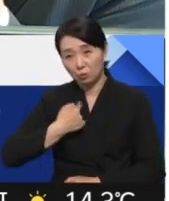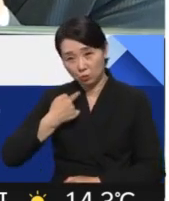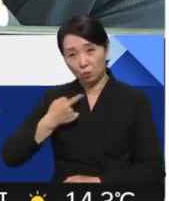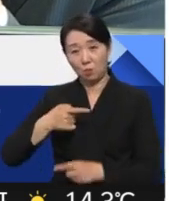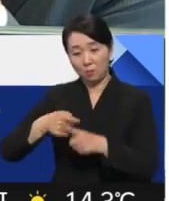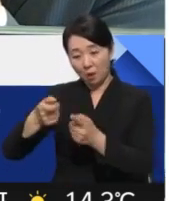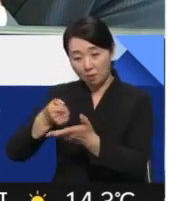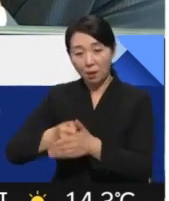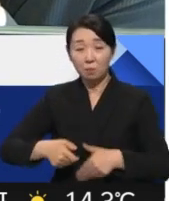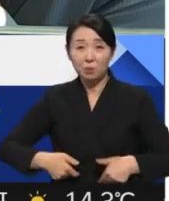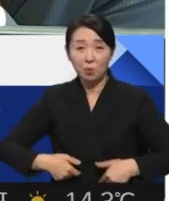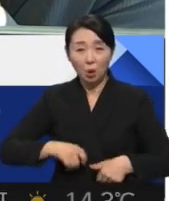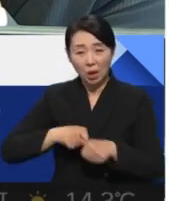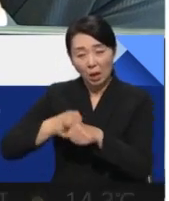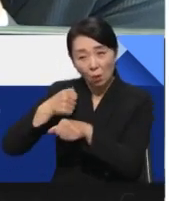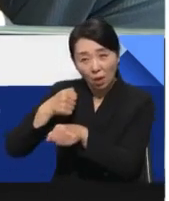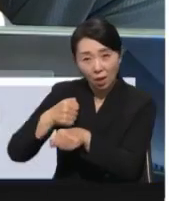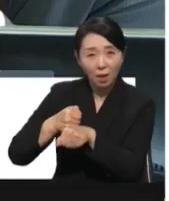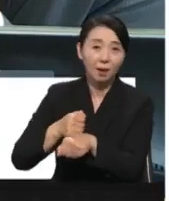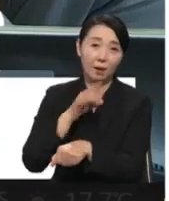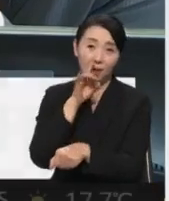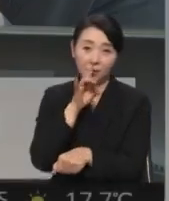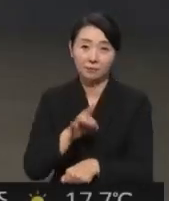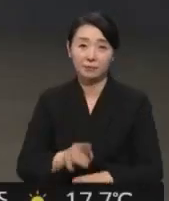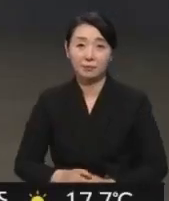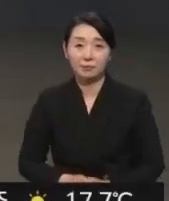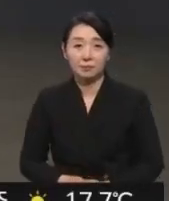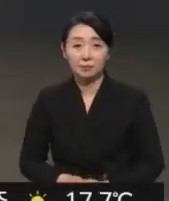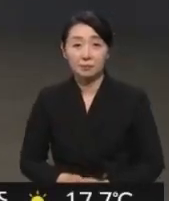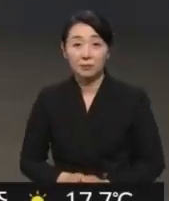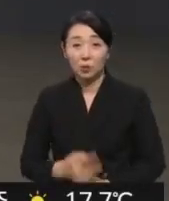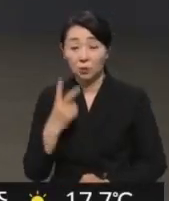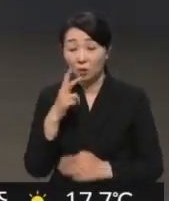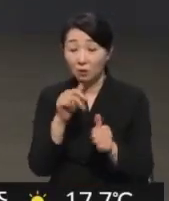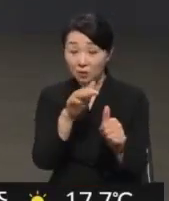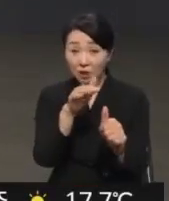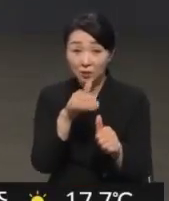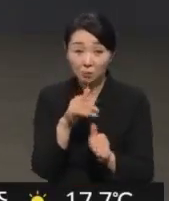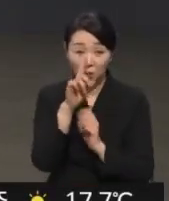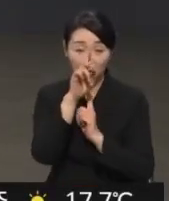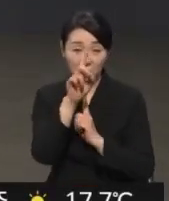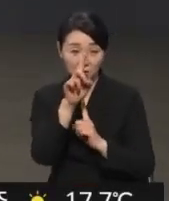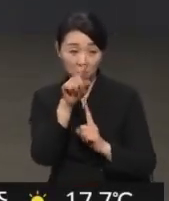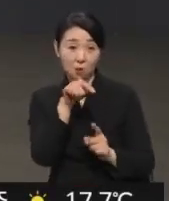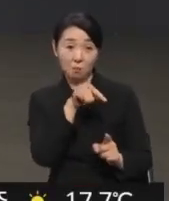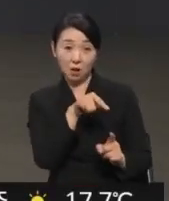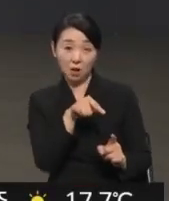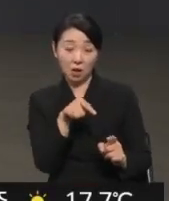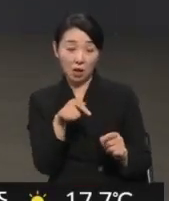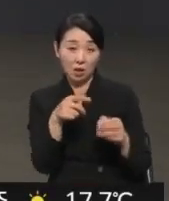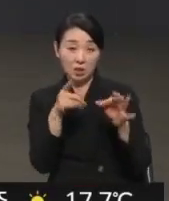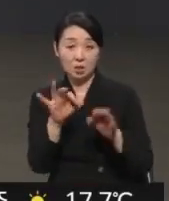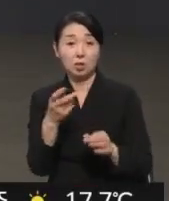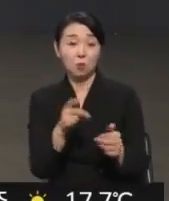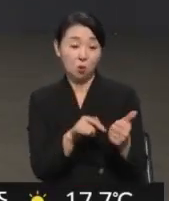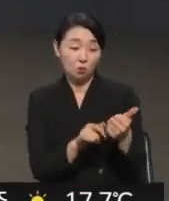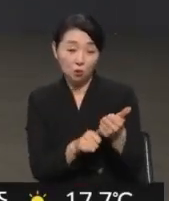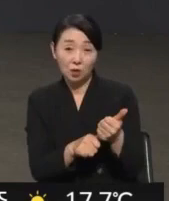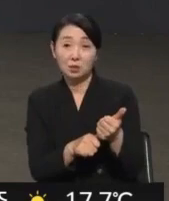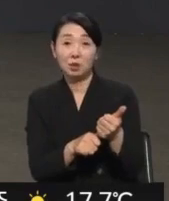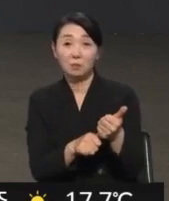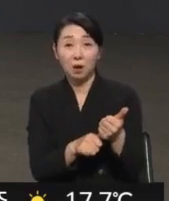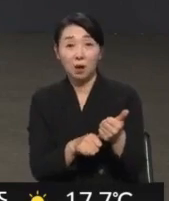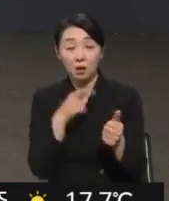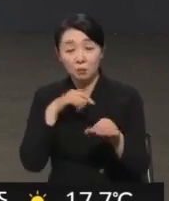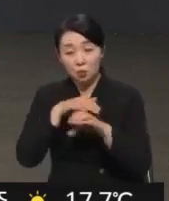그 누가 강요해서 되는 게 아니라고요. 네, 오늘 검찰에 체포된 이재명 대표의 최측근 김용 부원장